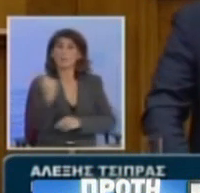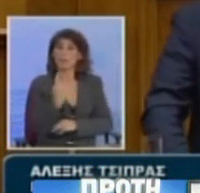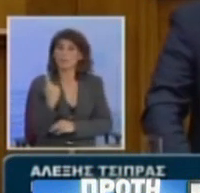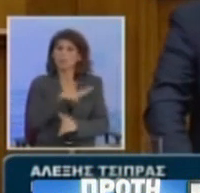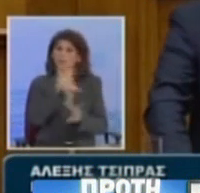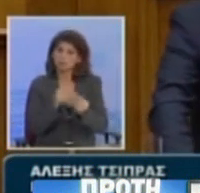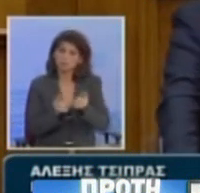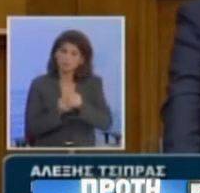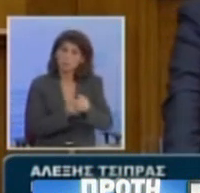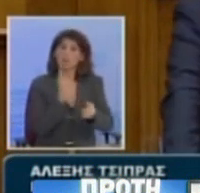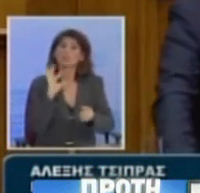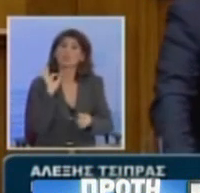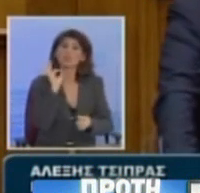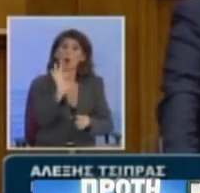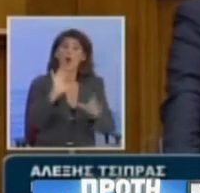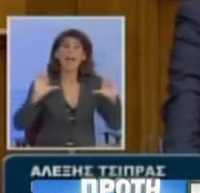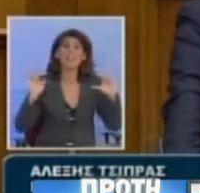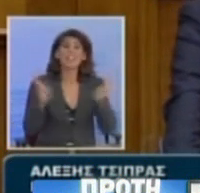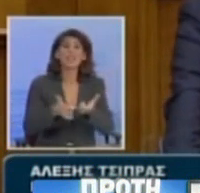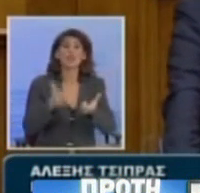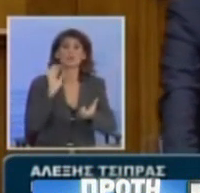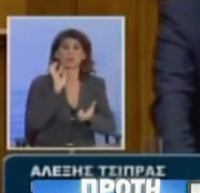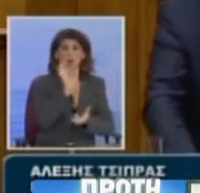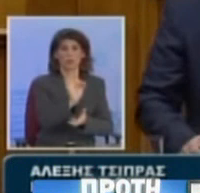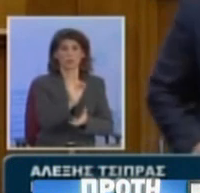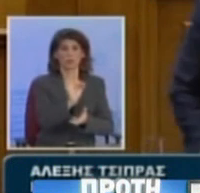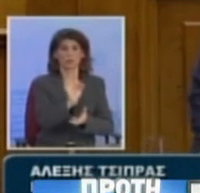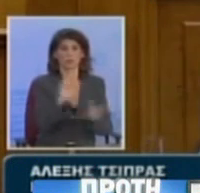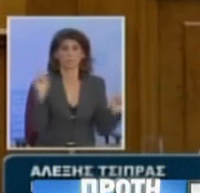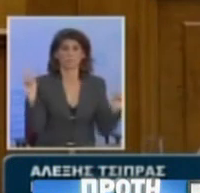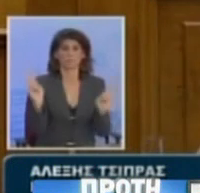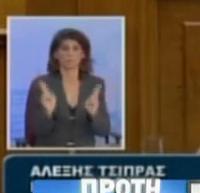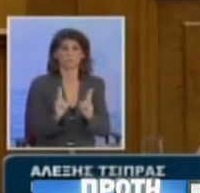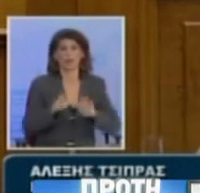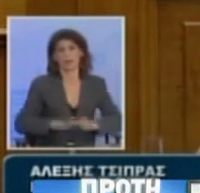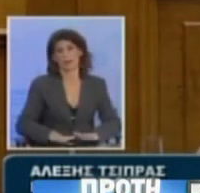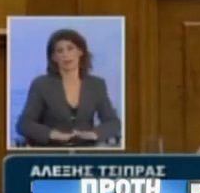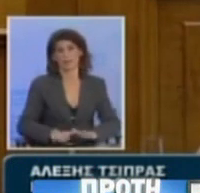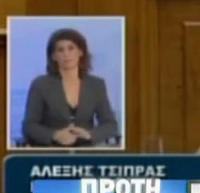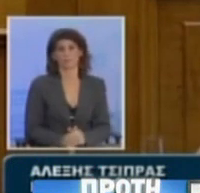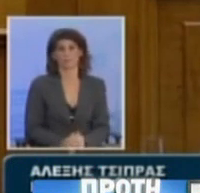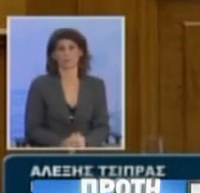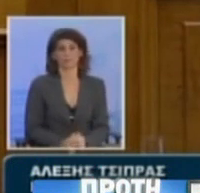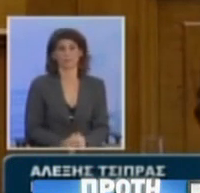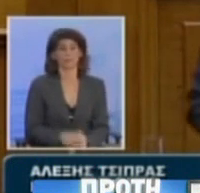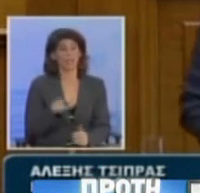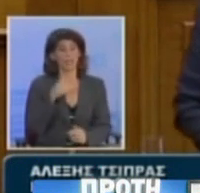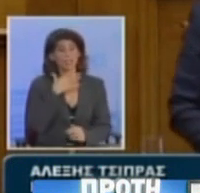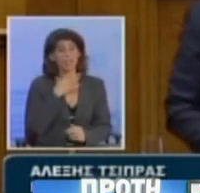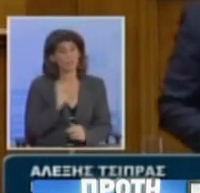περιβάλλοντος. Στόχος μας, εθνικός στόχος, να καταπολεμήσουμε την ανεργία. Και γι'